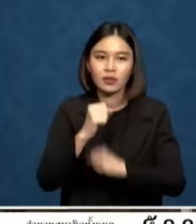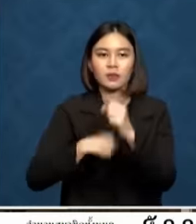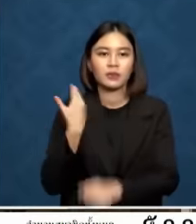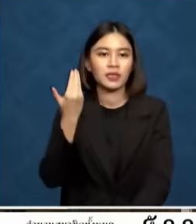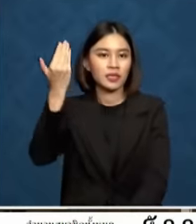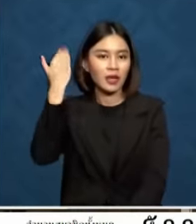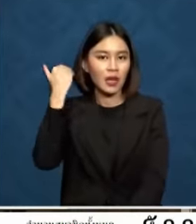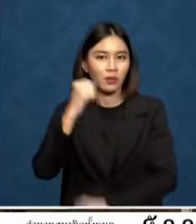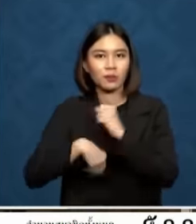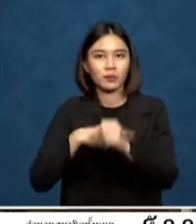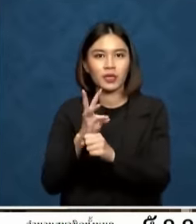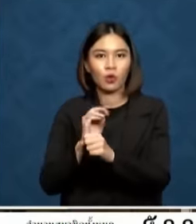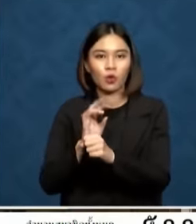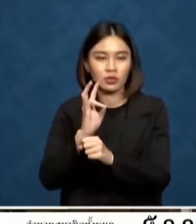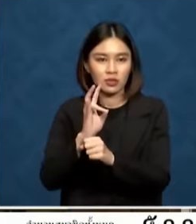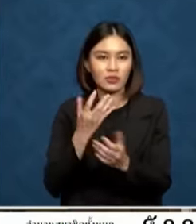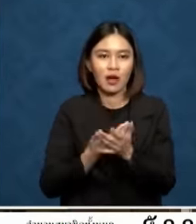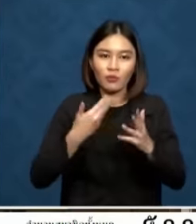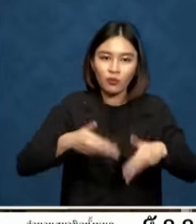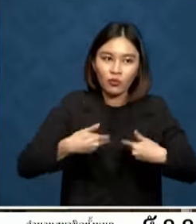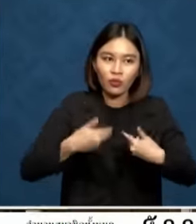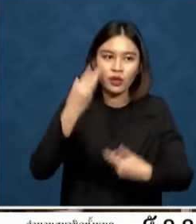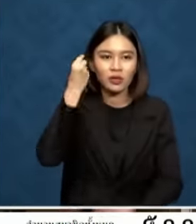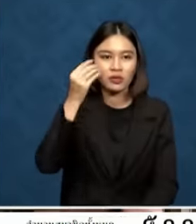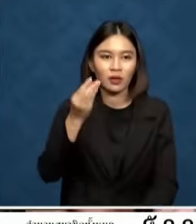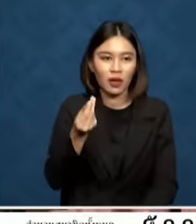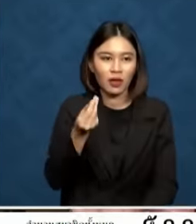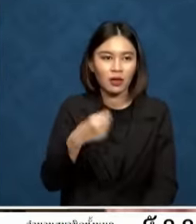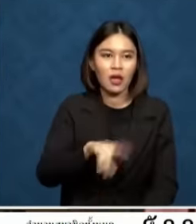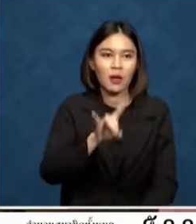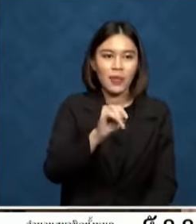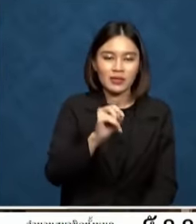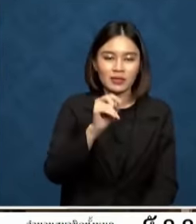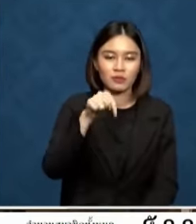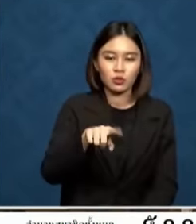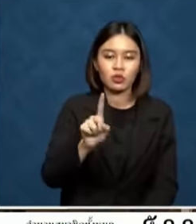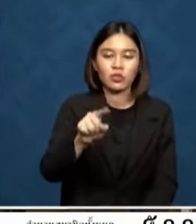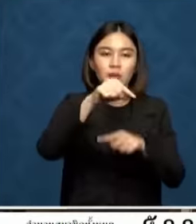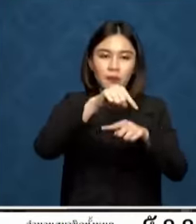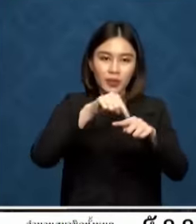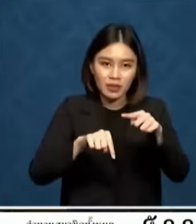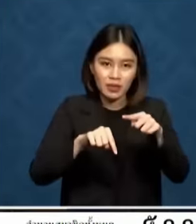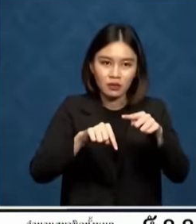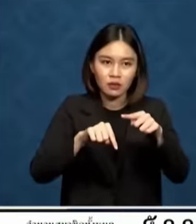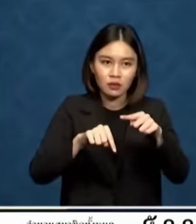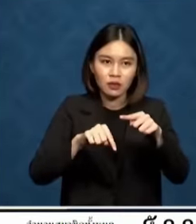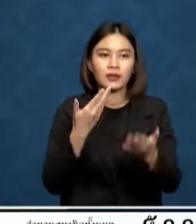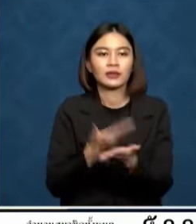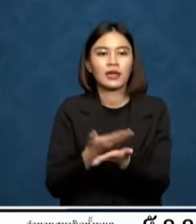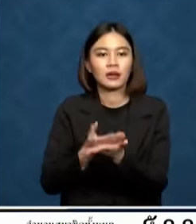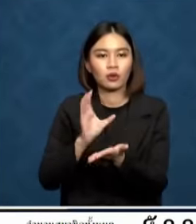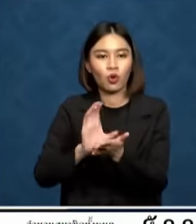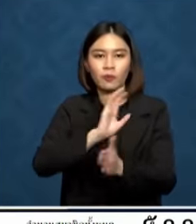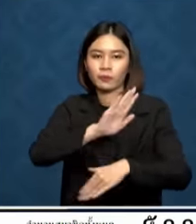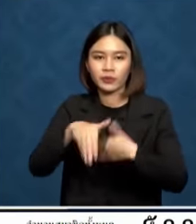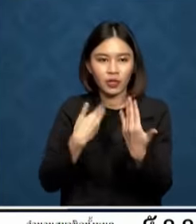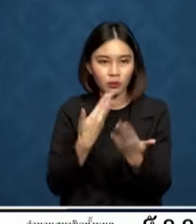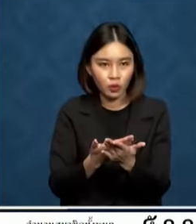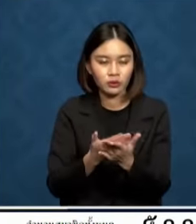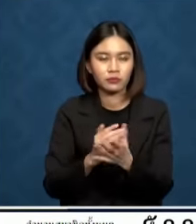67รายได้สุทธิคิดเป็น80.1 perของงบประมาณทั้ง